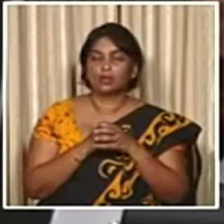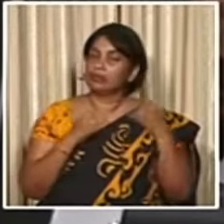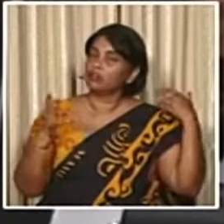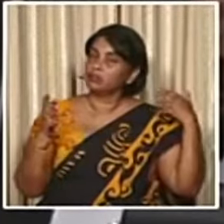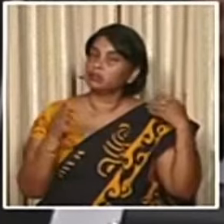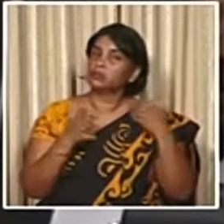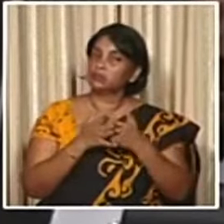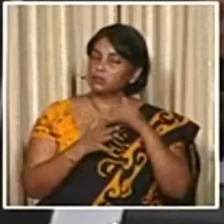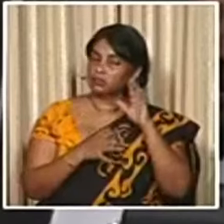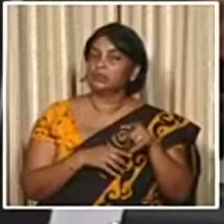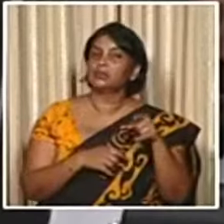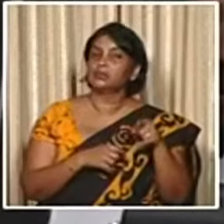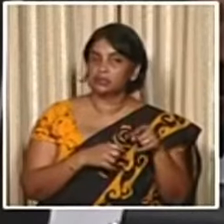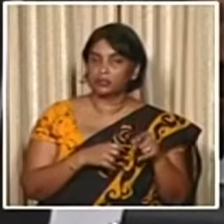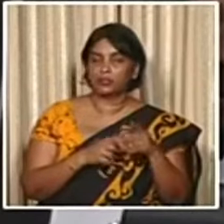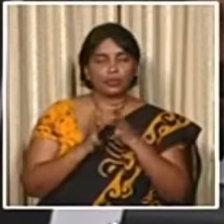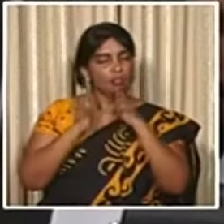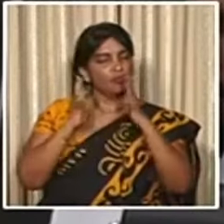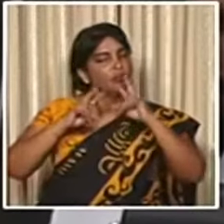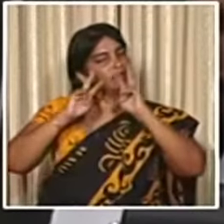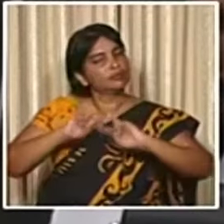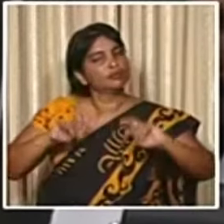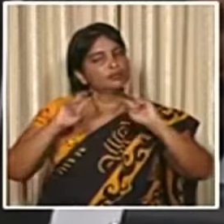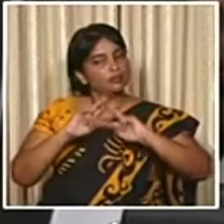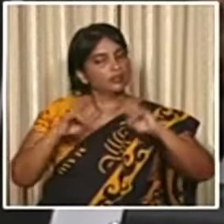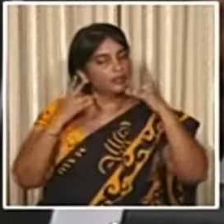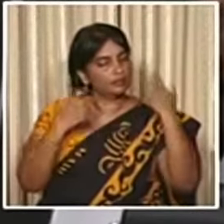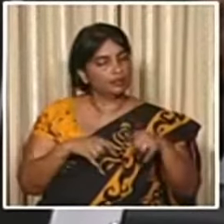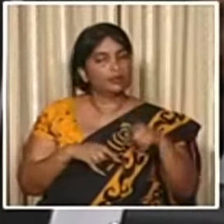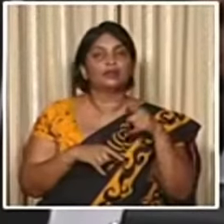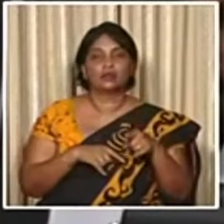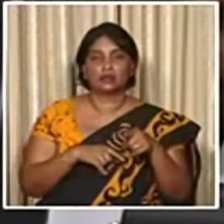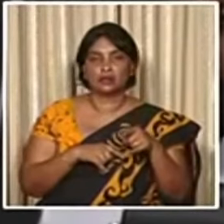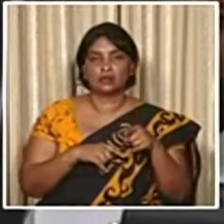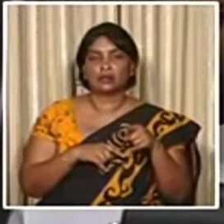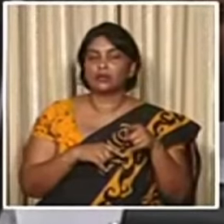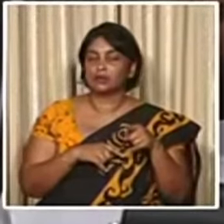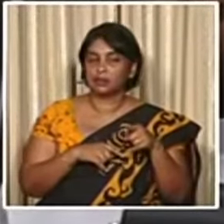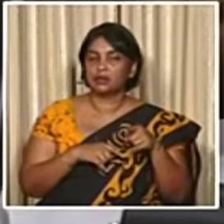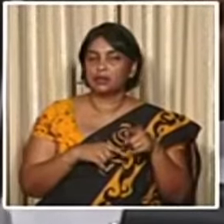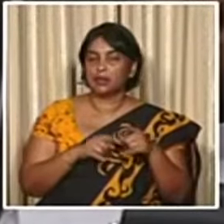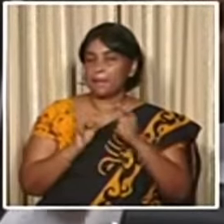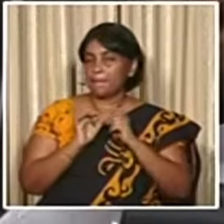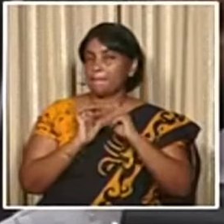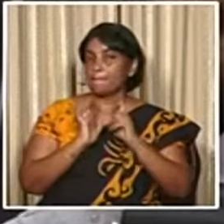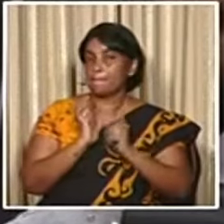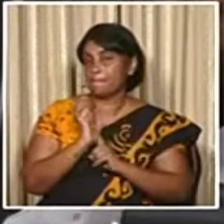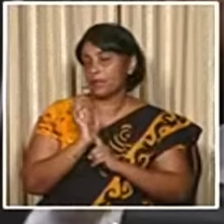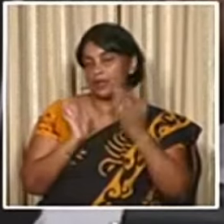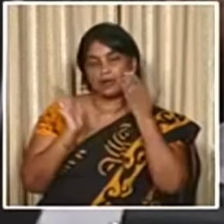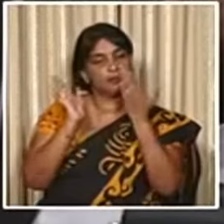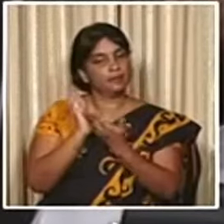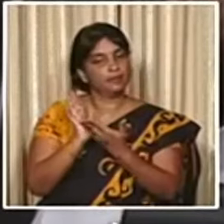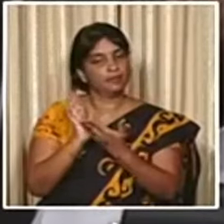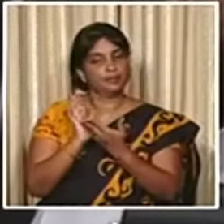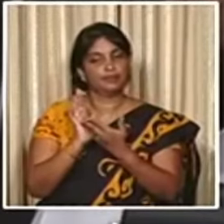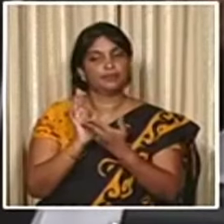දීර්ඝ කාලයක් තිස්සේ ඉතා ගැඹුරින් අධ්‍යයනය කරලා තමයි මෙම කෙටුම්පත අපි ඉදිරිපත්